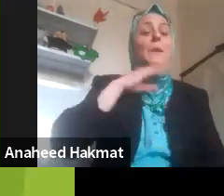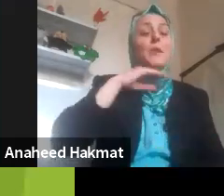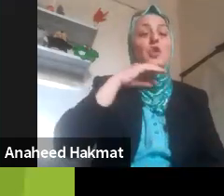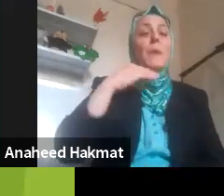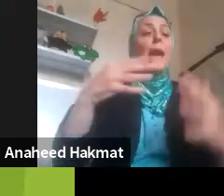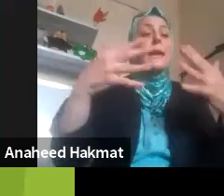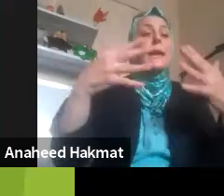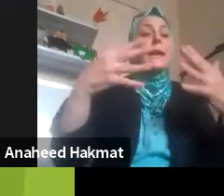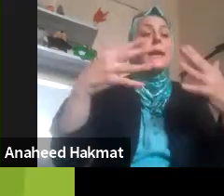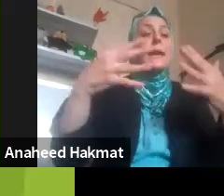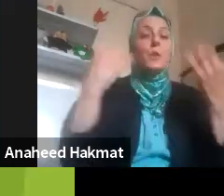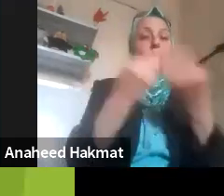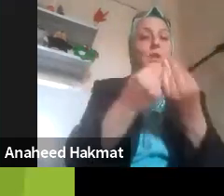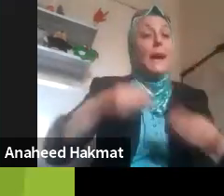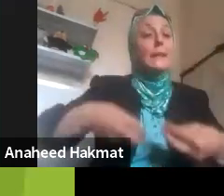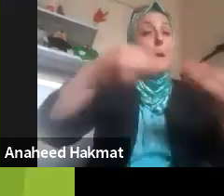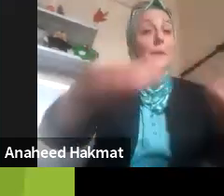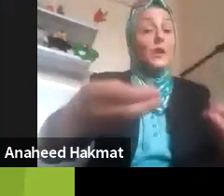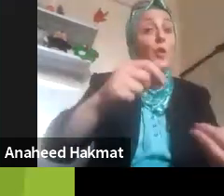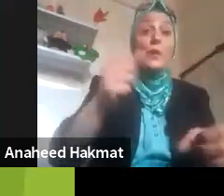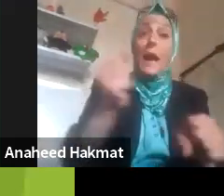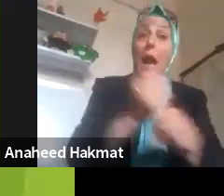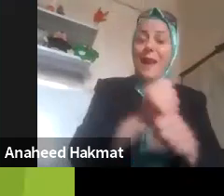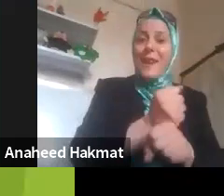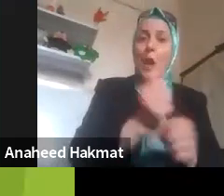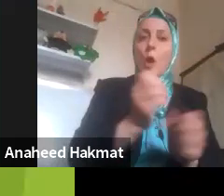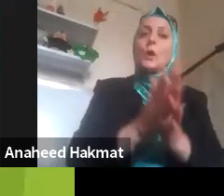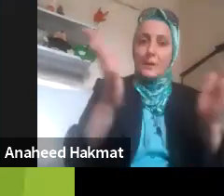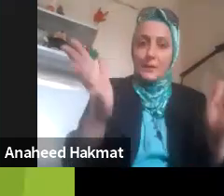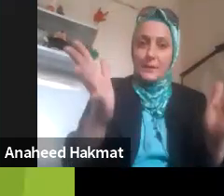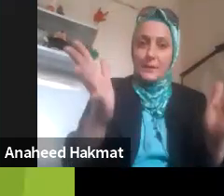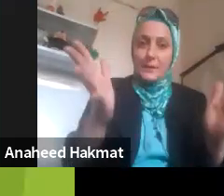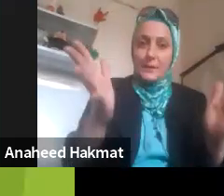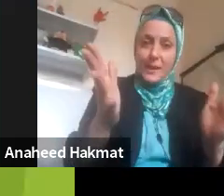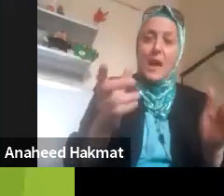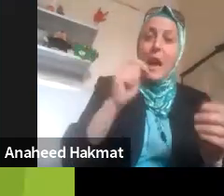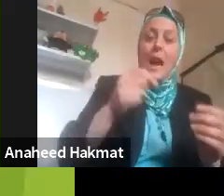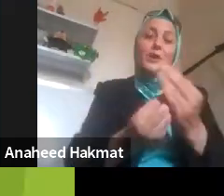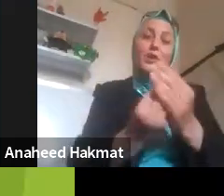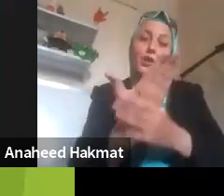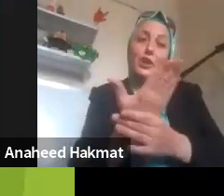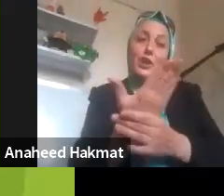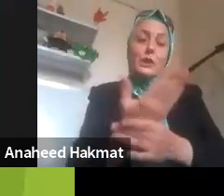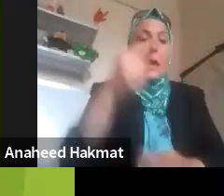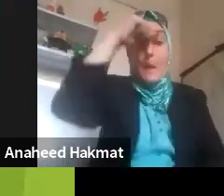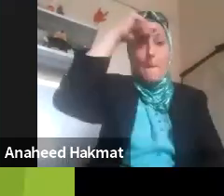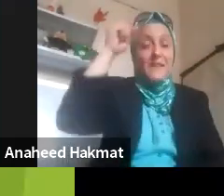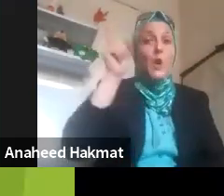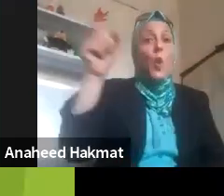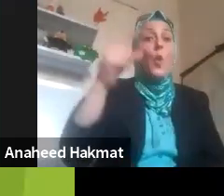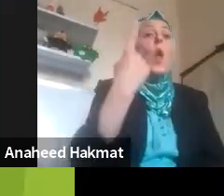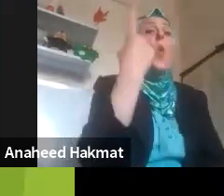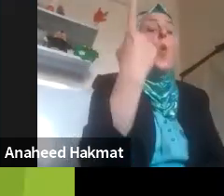وله دور أن يلعبه كثيرا في موضوع هذا التجديد. مثلا هو الوحيد القادر أن